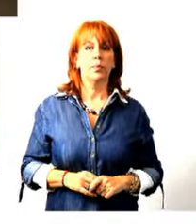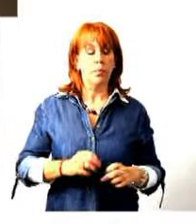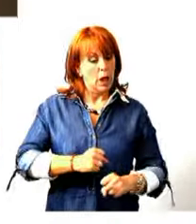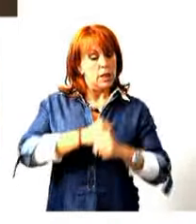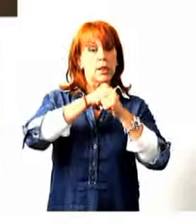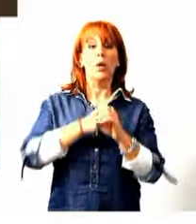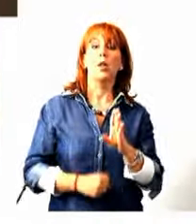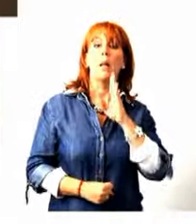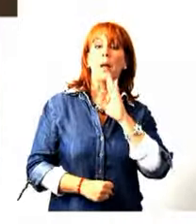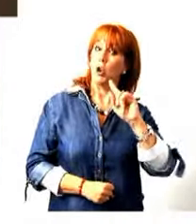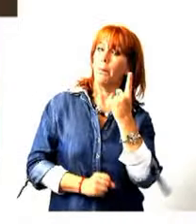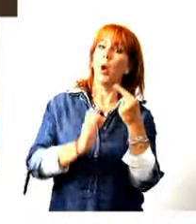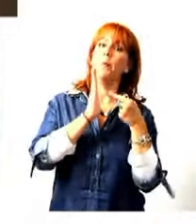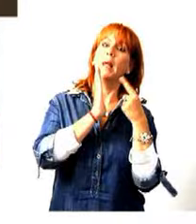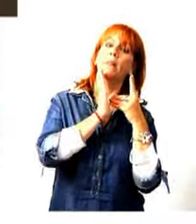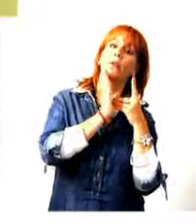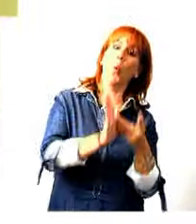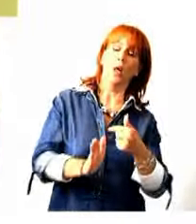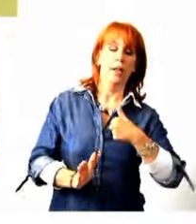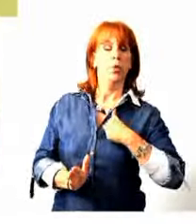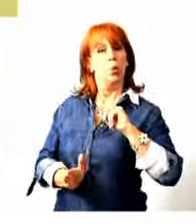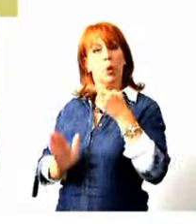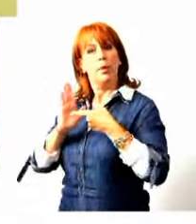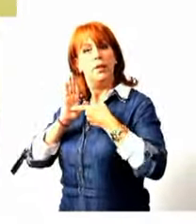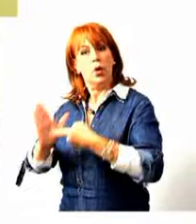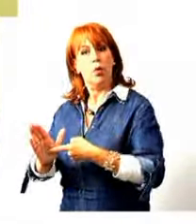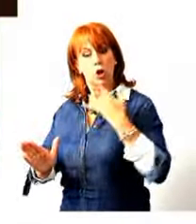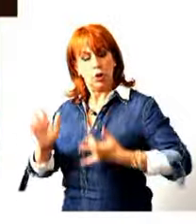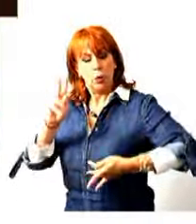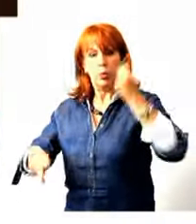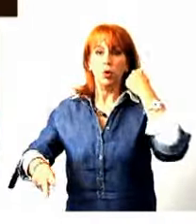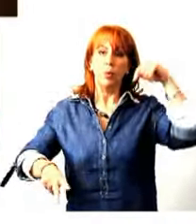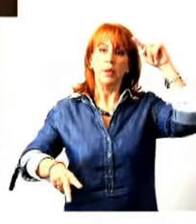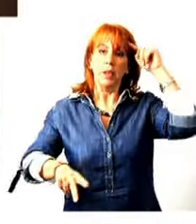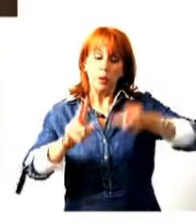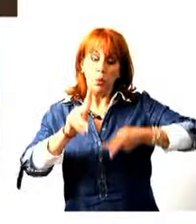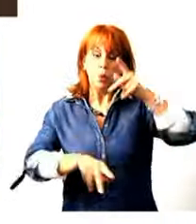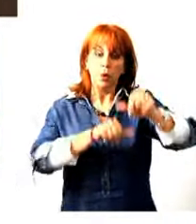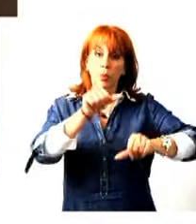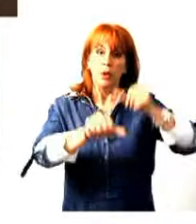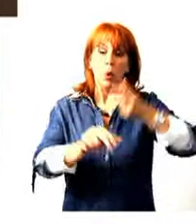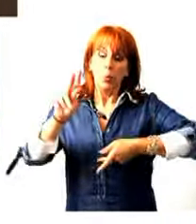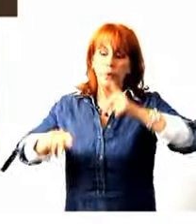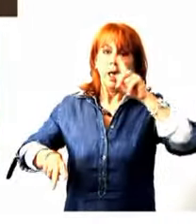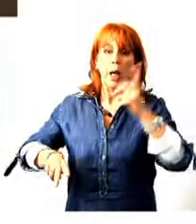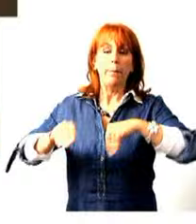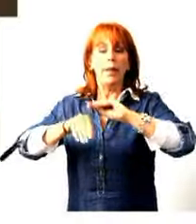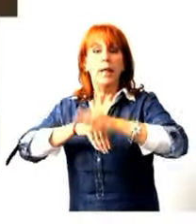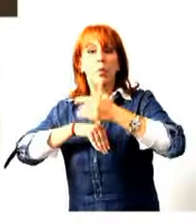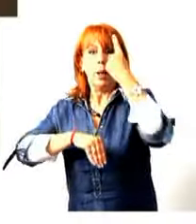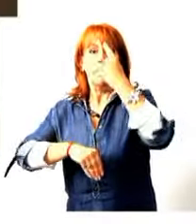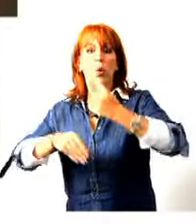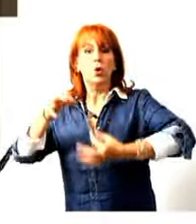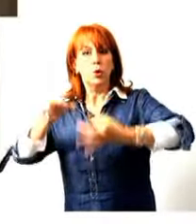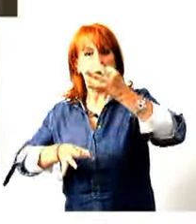La sécurité des Belges est leur premier droit et notre premier devoir. Je demande plus de policiers, moins d'impunité, plus de rapidité et donc de